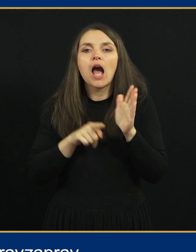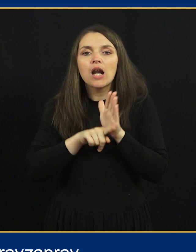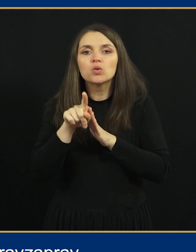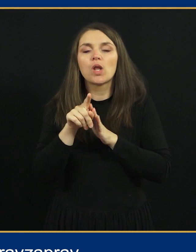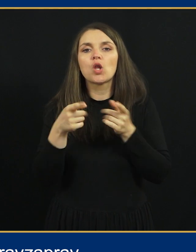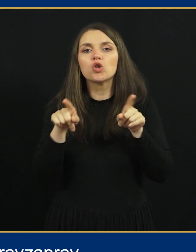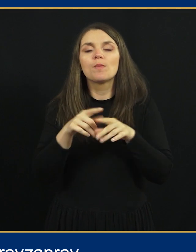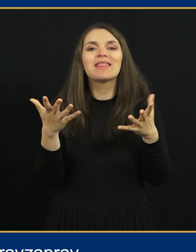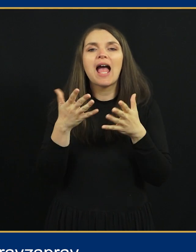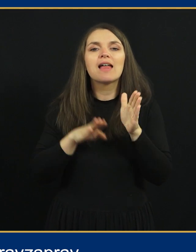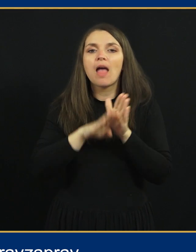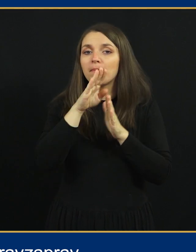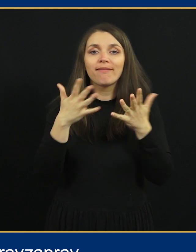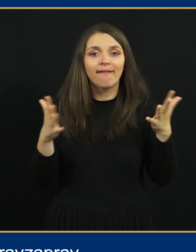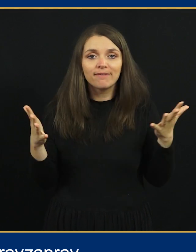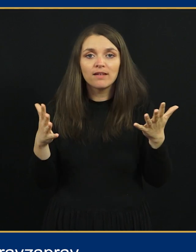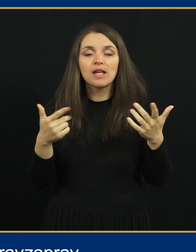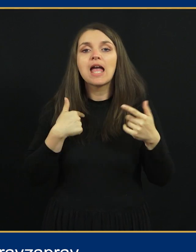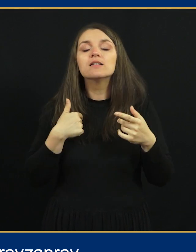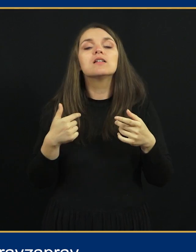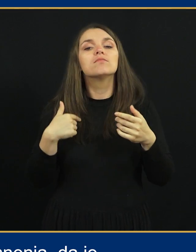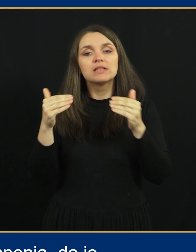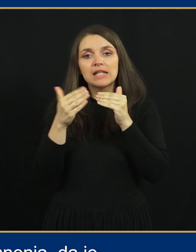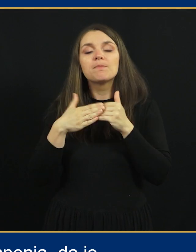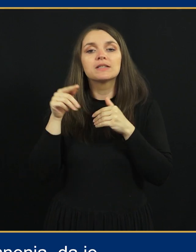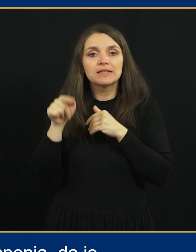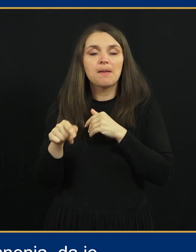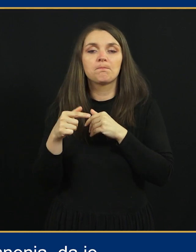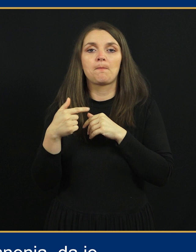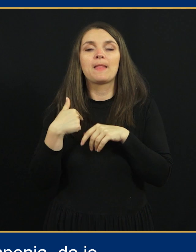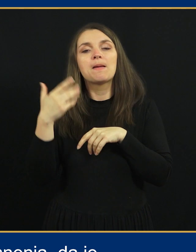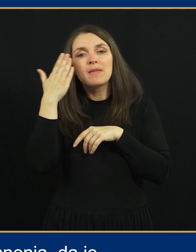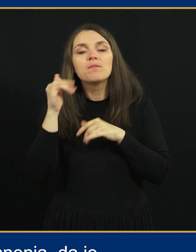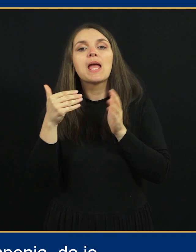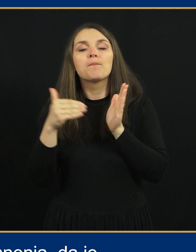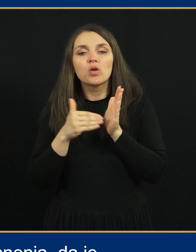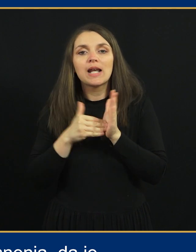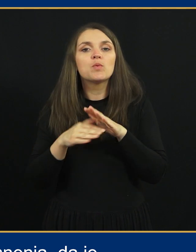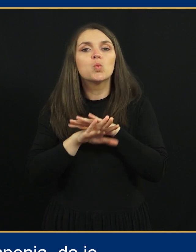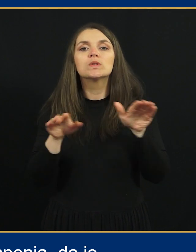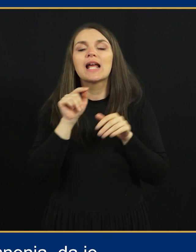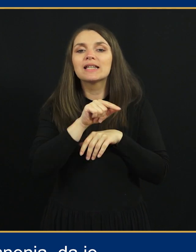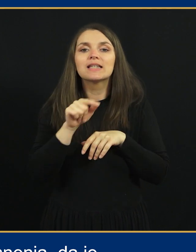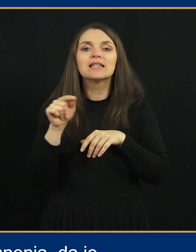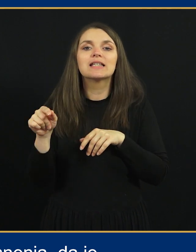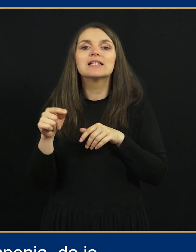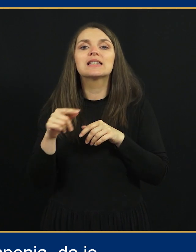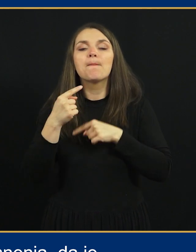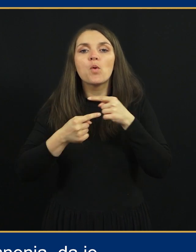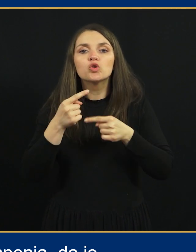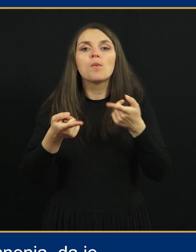nekega rezultata oziroma nekega napredka ni. Jaz se pridružujem tej misli in sem mnenja, da je potrebno vse